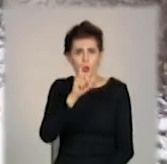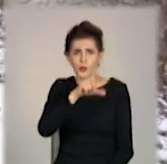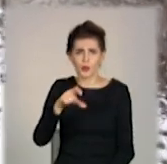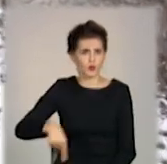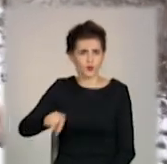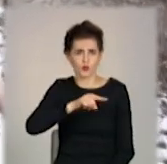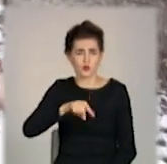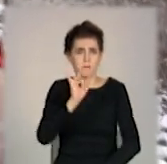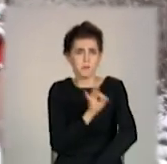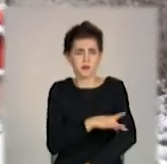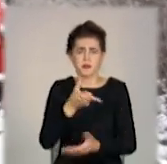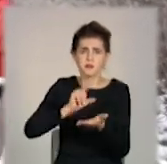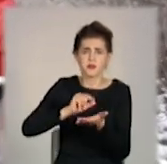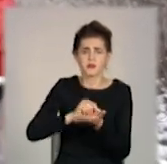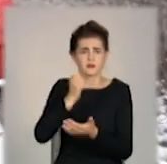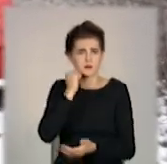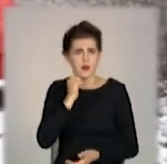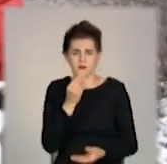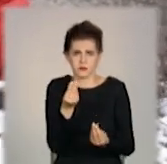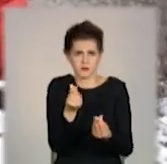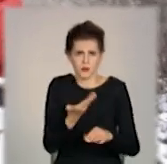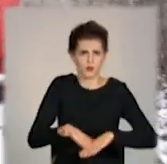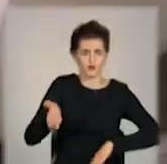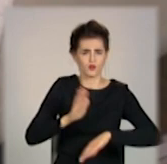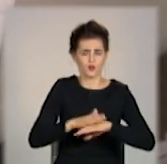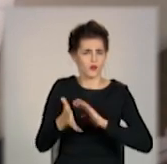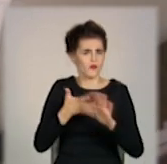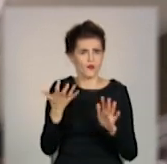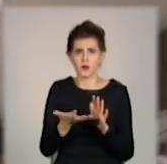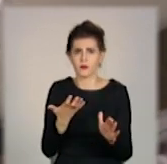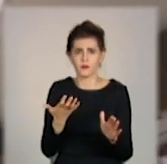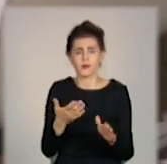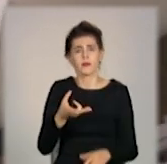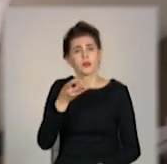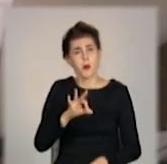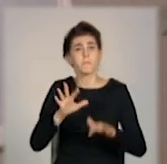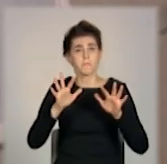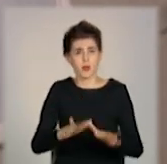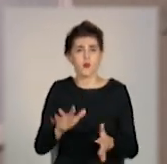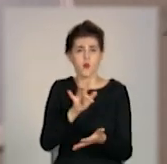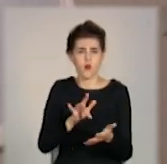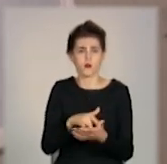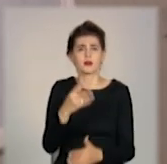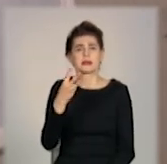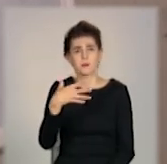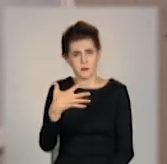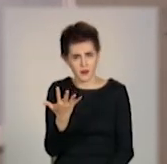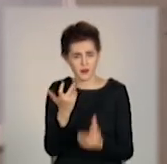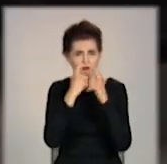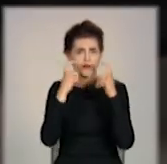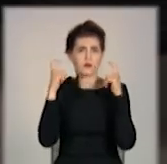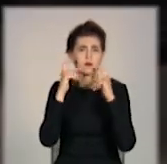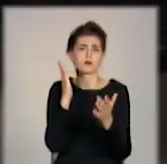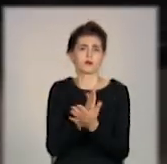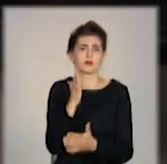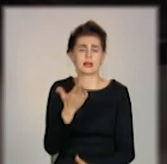в основному пенсіонери, це недоступна така ціна. А ось у містах купують і по 35 гривень. 10,